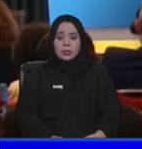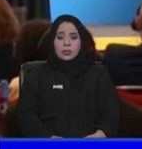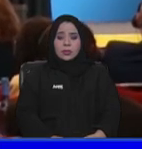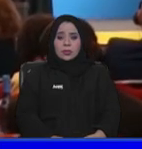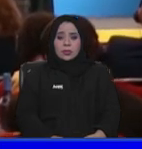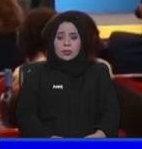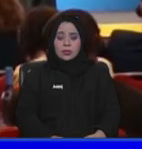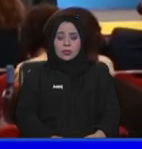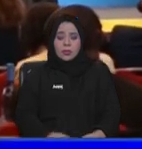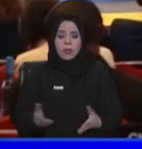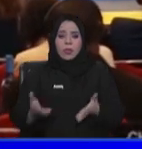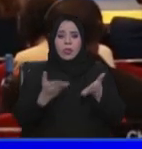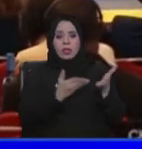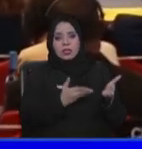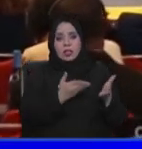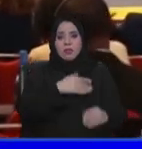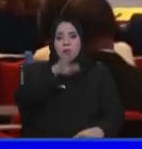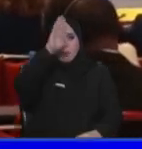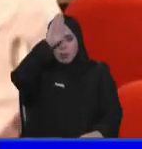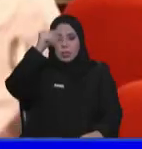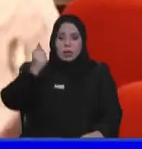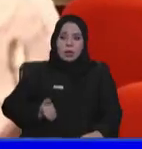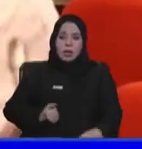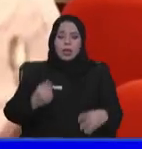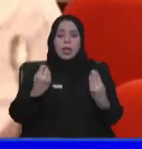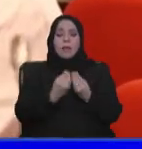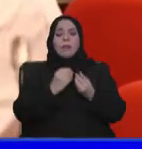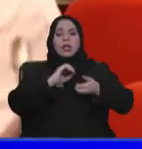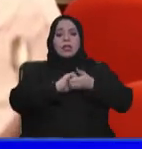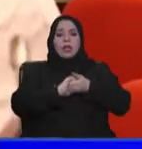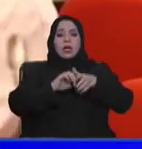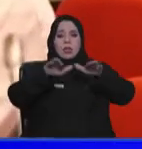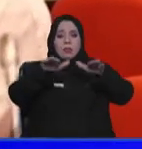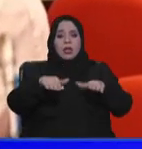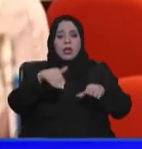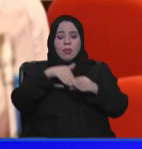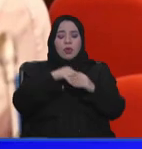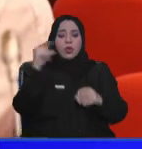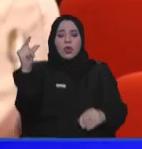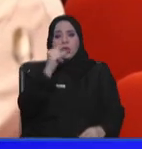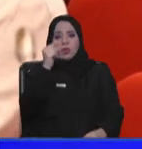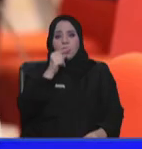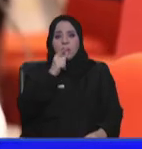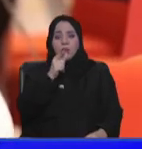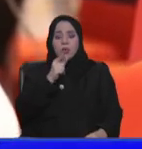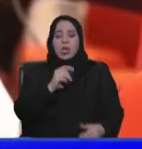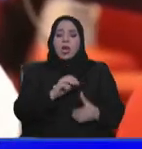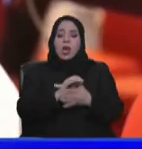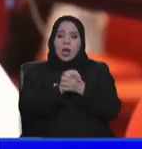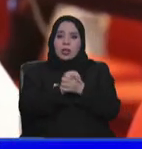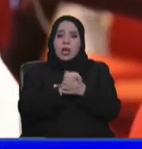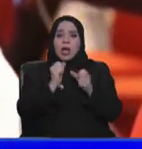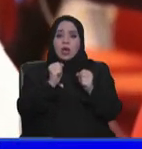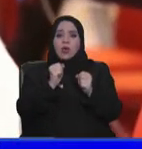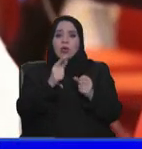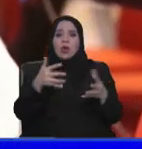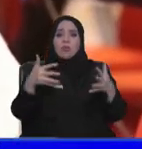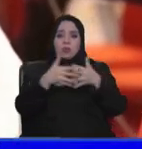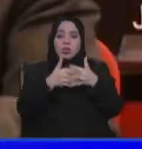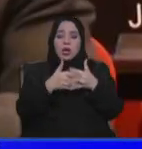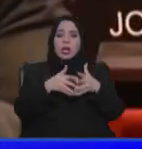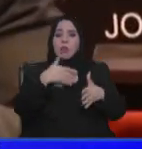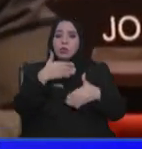ترتبط مملكه البحرين والاتحاد البرلماني الدولي بعلاقات وطيده في ظل مشاركتها